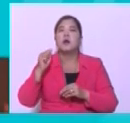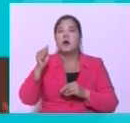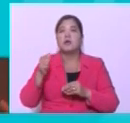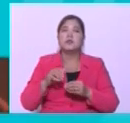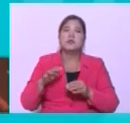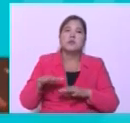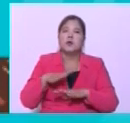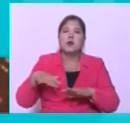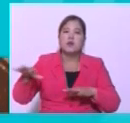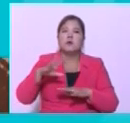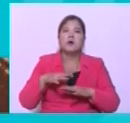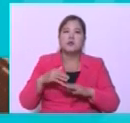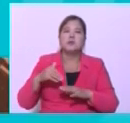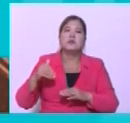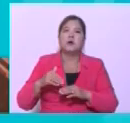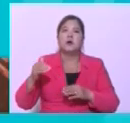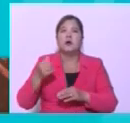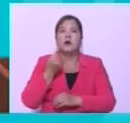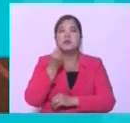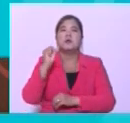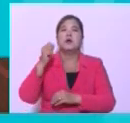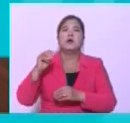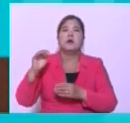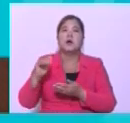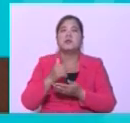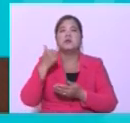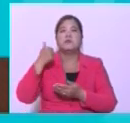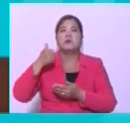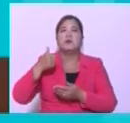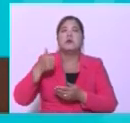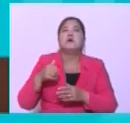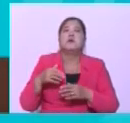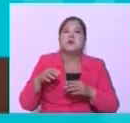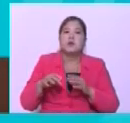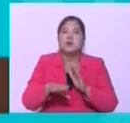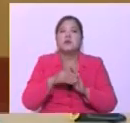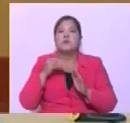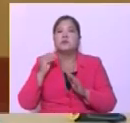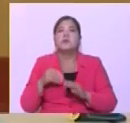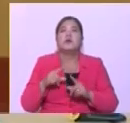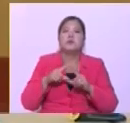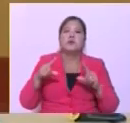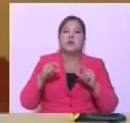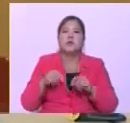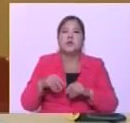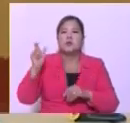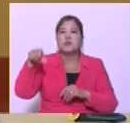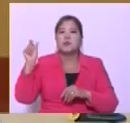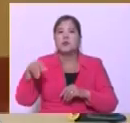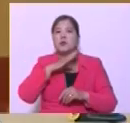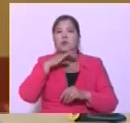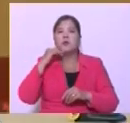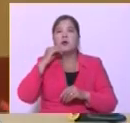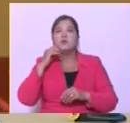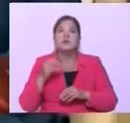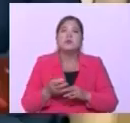30,63% дауыс берген. Одан кейін Астана қаласы мен Қызылорда облысында сайлау учаскесіне келіп бюллетен алған азаматтар көп. Ал белсенділігі